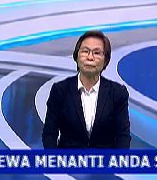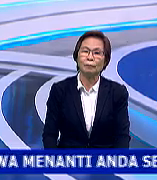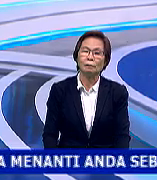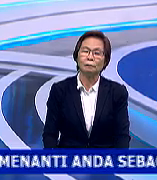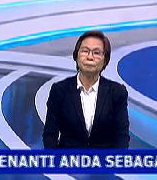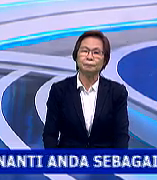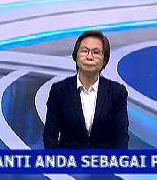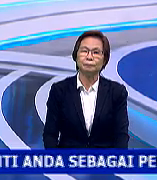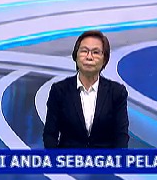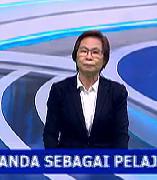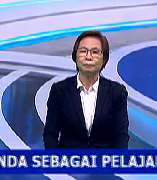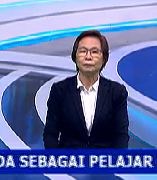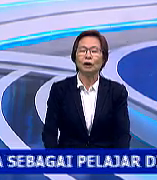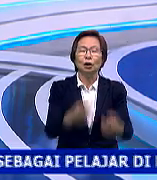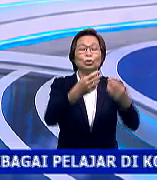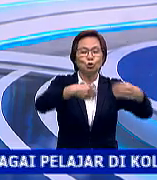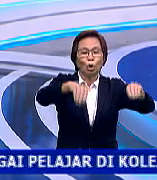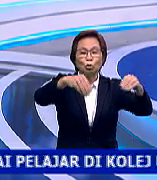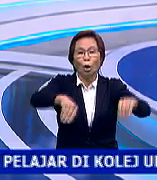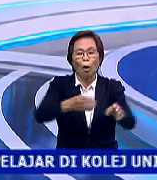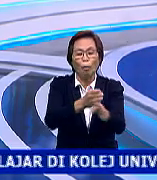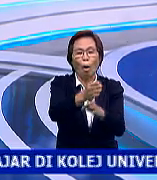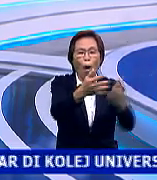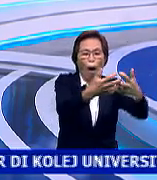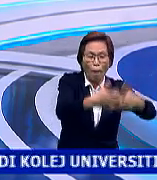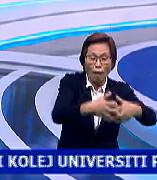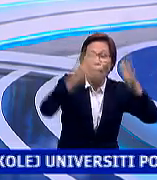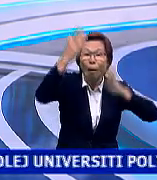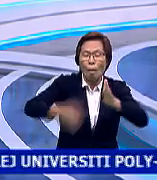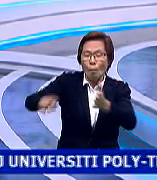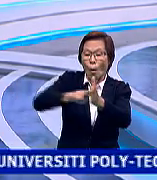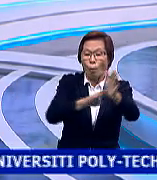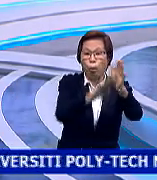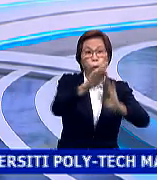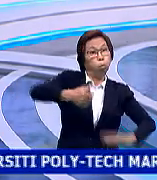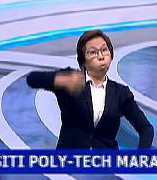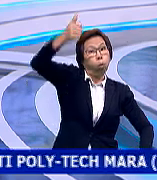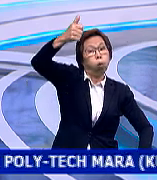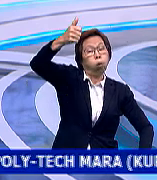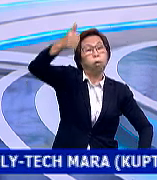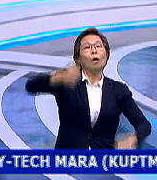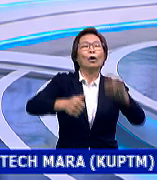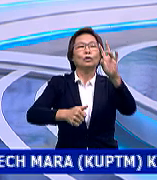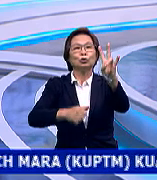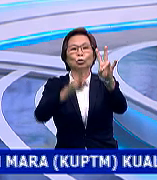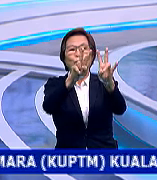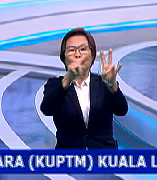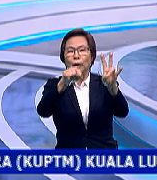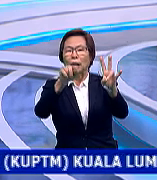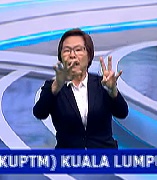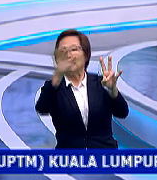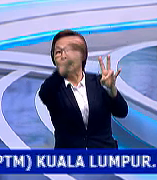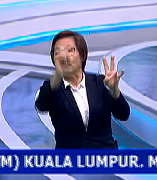hai saudara delay jualan sektor pembuatan negara mencatat pertumbuhan tertinggi sebanyak 72 perpuluhan